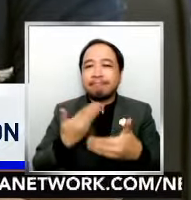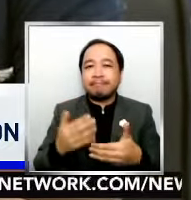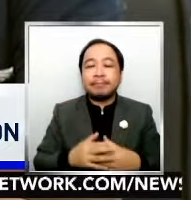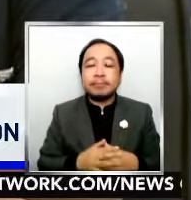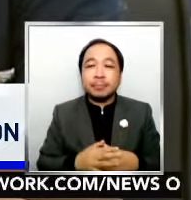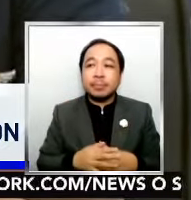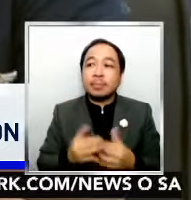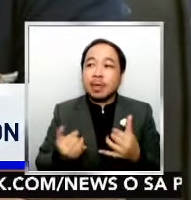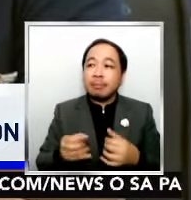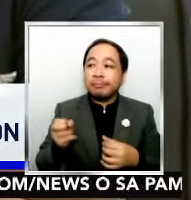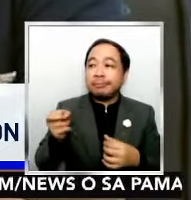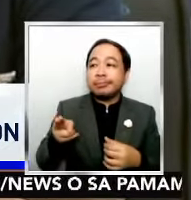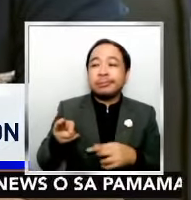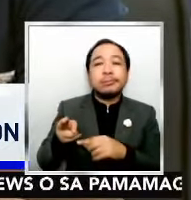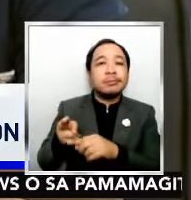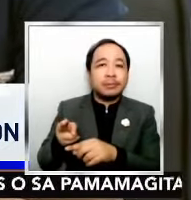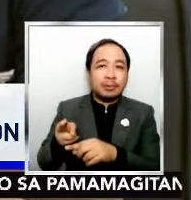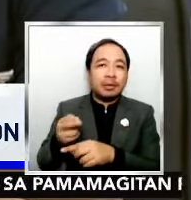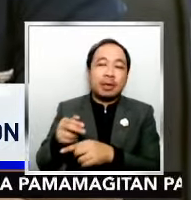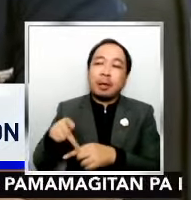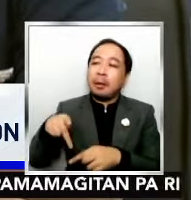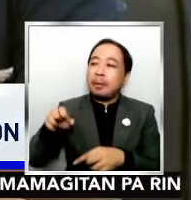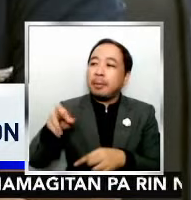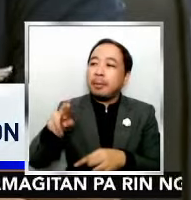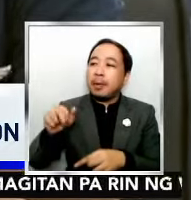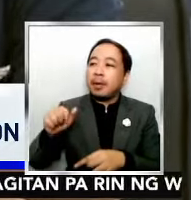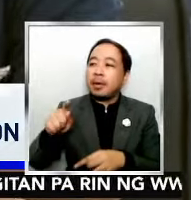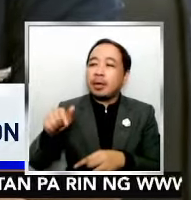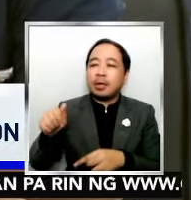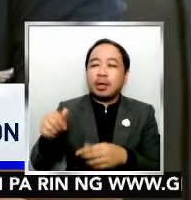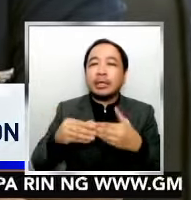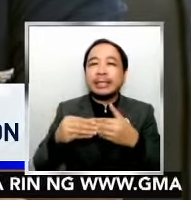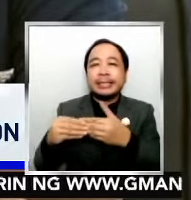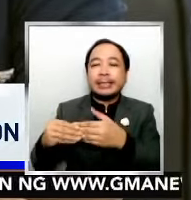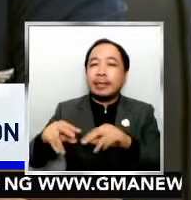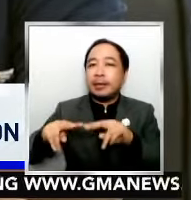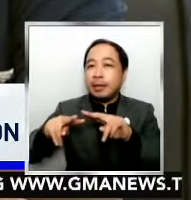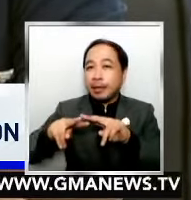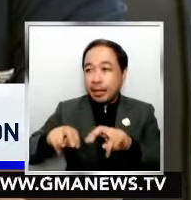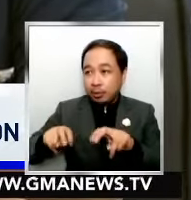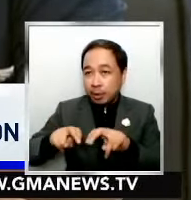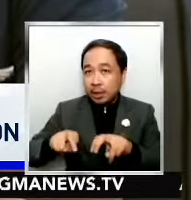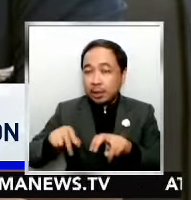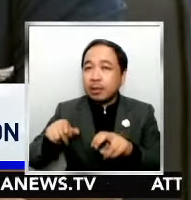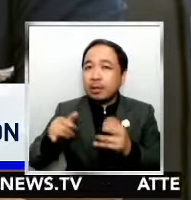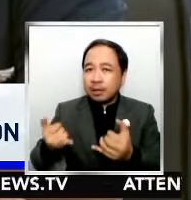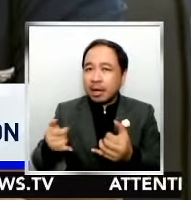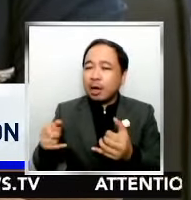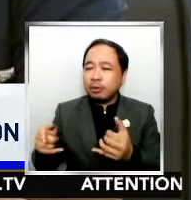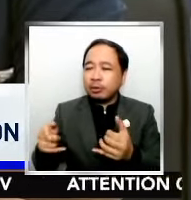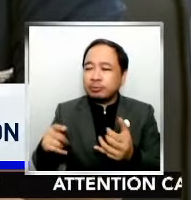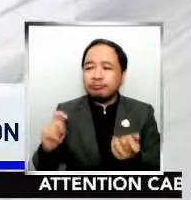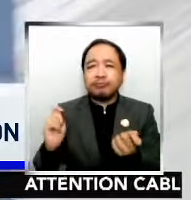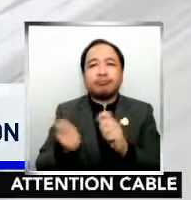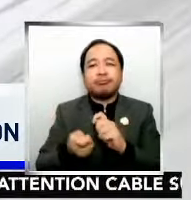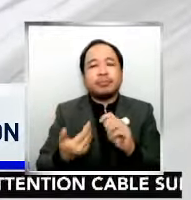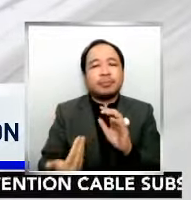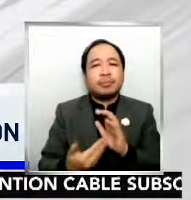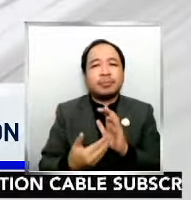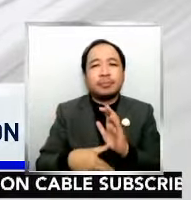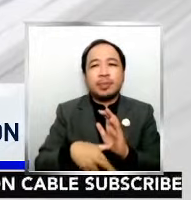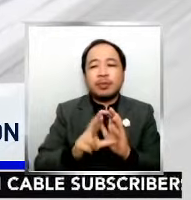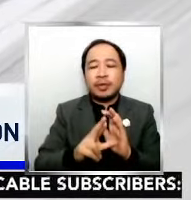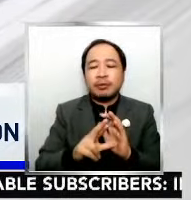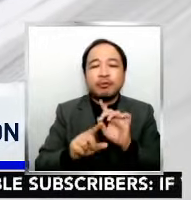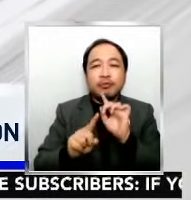to take the necessary investigation and come up with a immediate report so makita natin kung may kulang. Sa opisyal